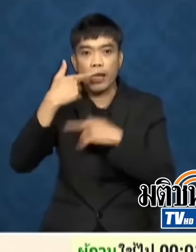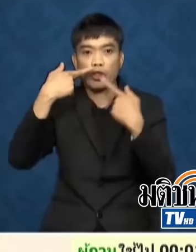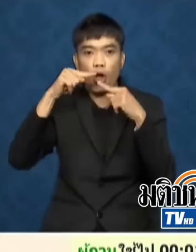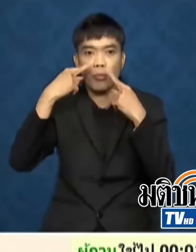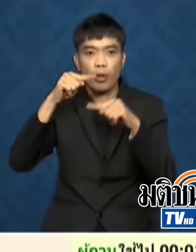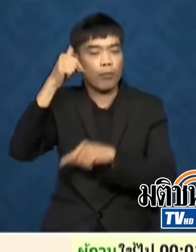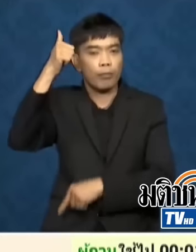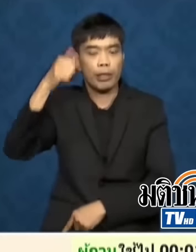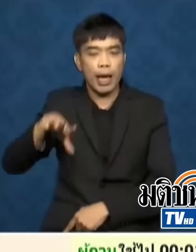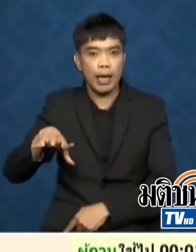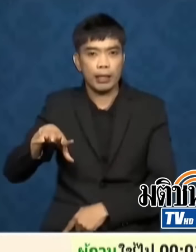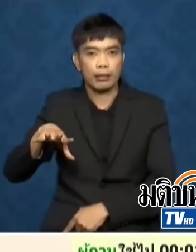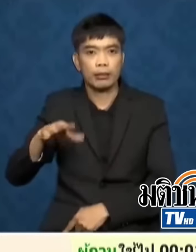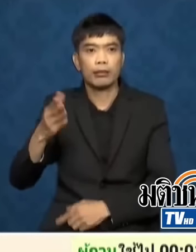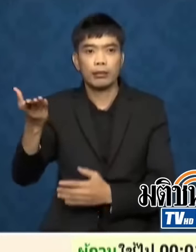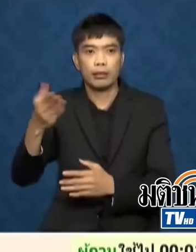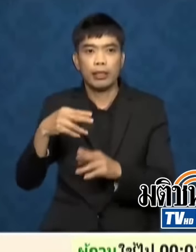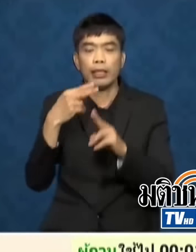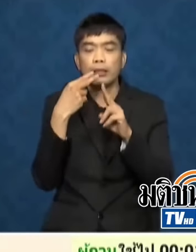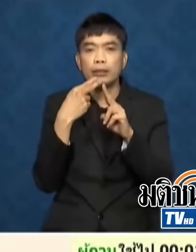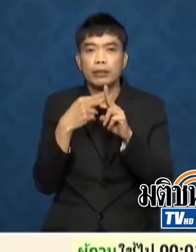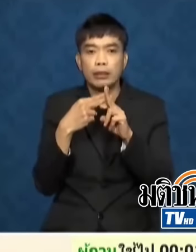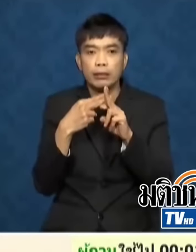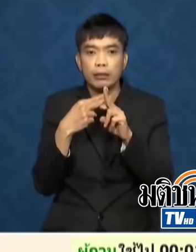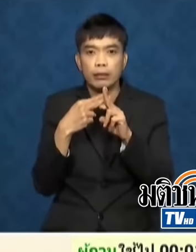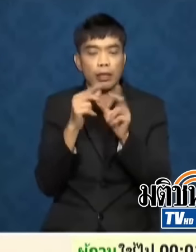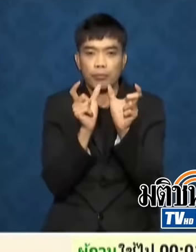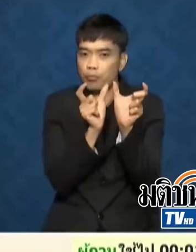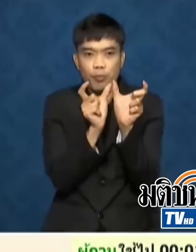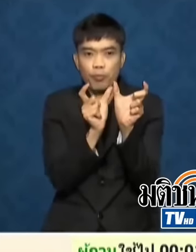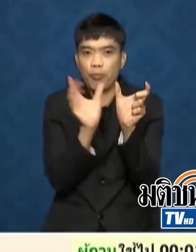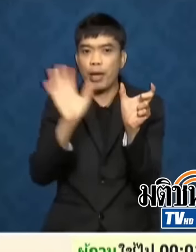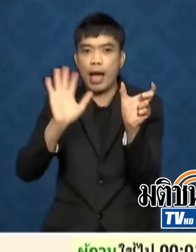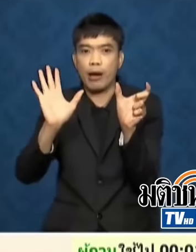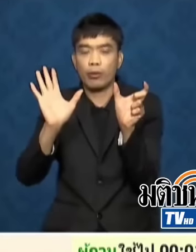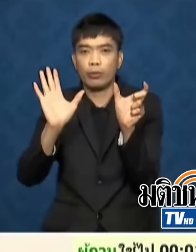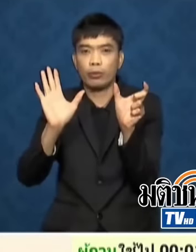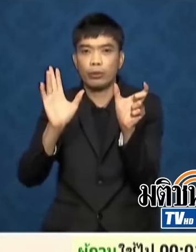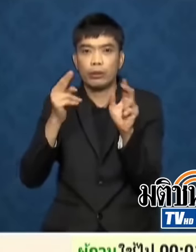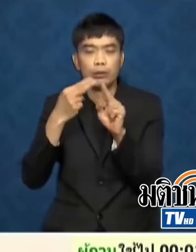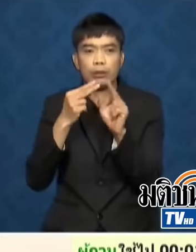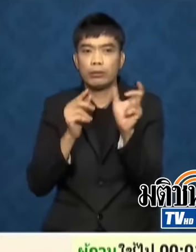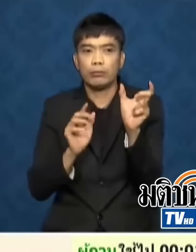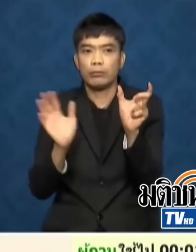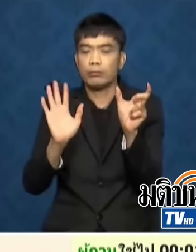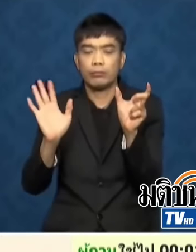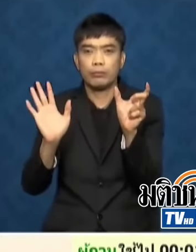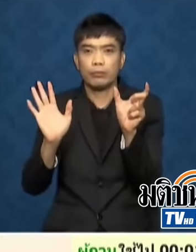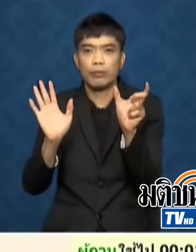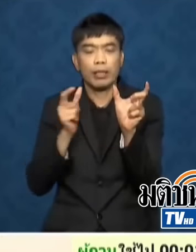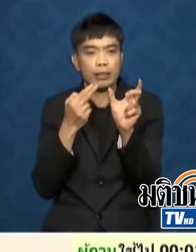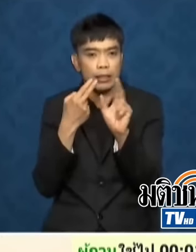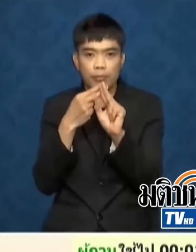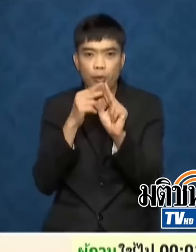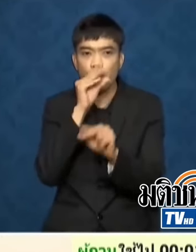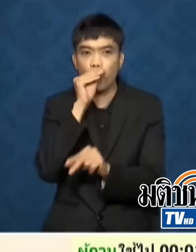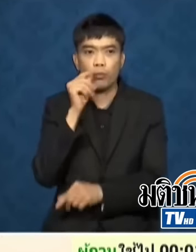าบุคคลท่านหนึ่งอะไรถ้าออกชื่อแล้ว คือผมจะพยายามเอ่ยชื่อแค่ครั้งนี้ครั้งเดียวครับ คืออย่าง ท่านประธาน ฮะ